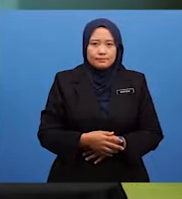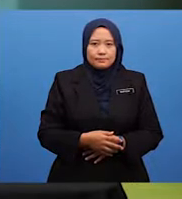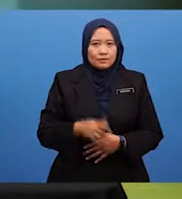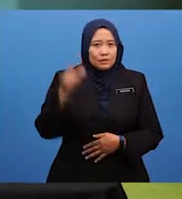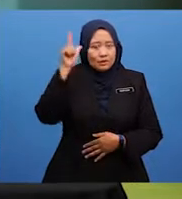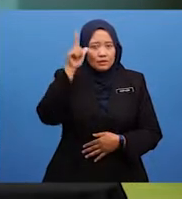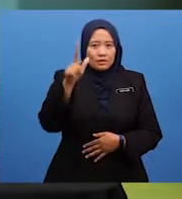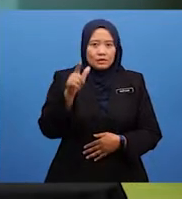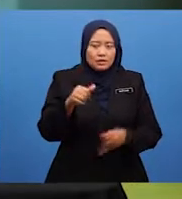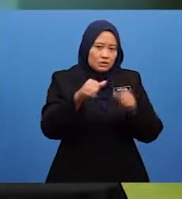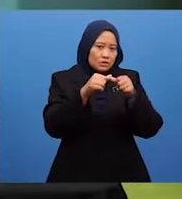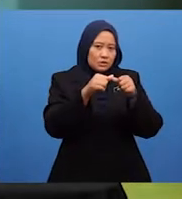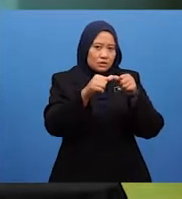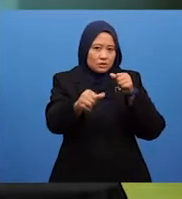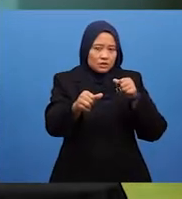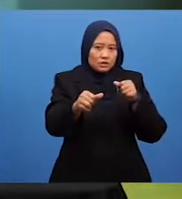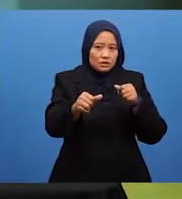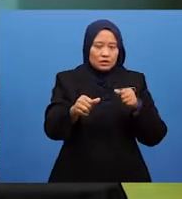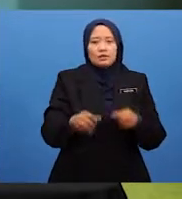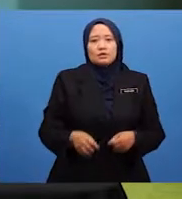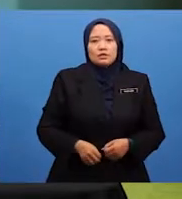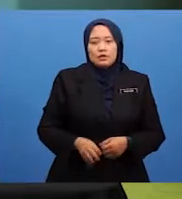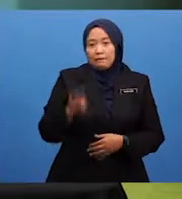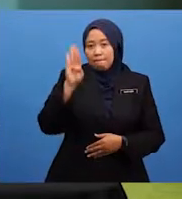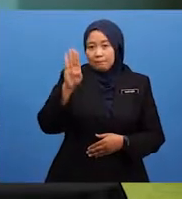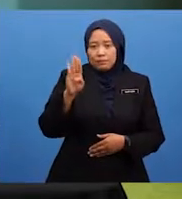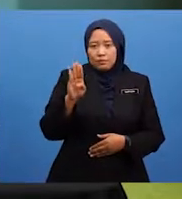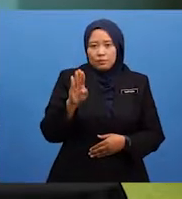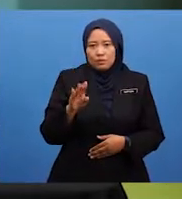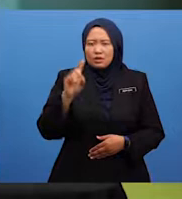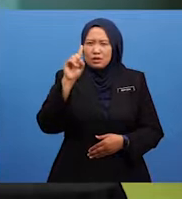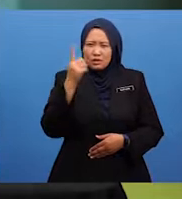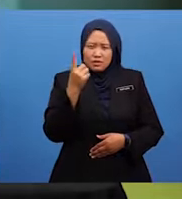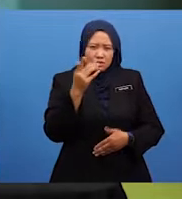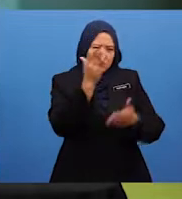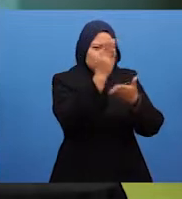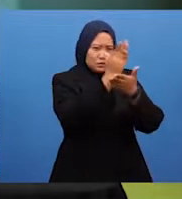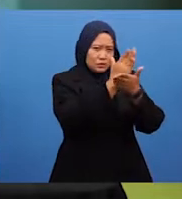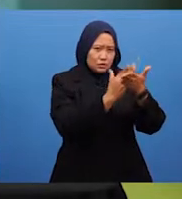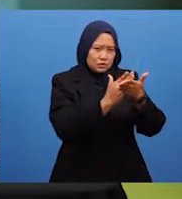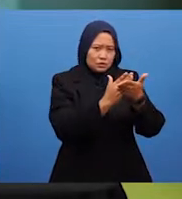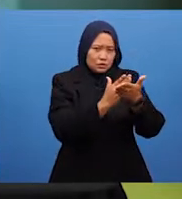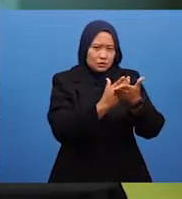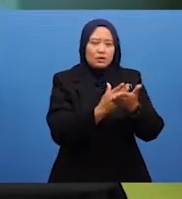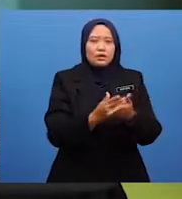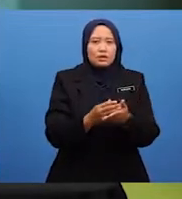Lihat, jarak yang dilalui troli B hanya sampai separuh daripada panjang meja.